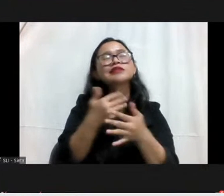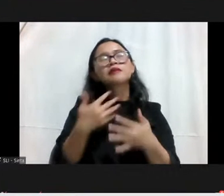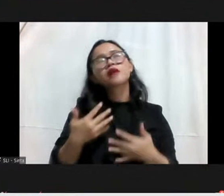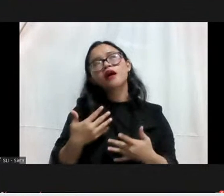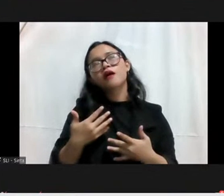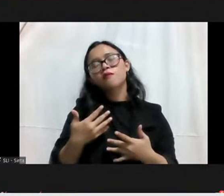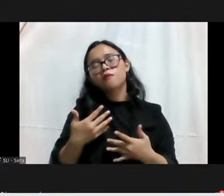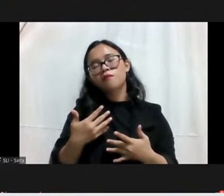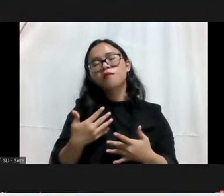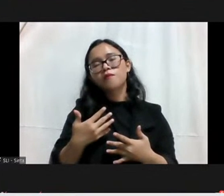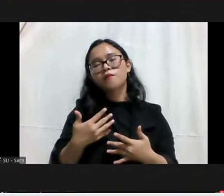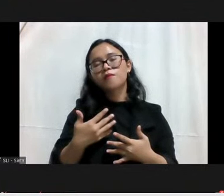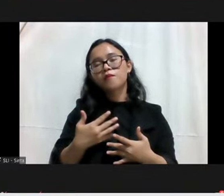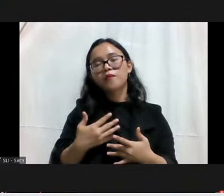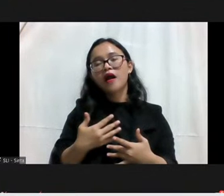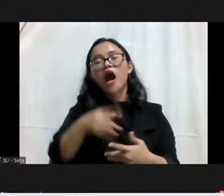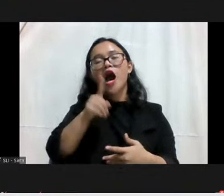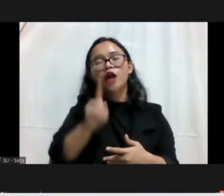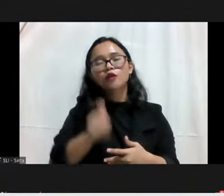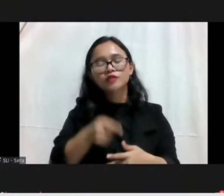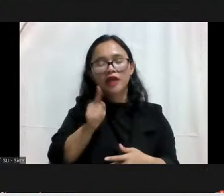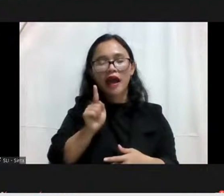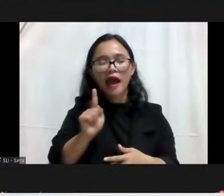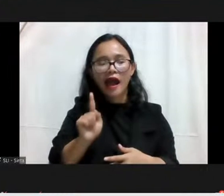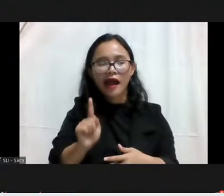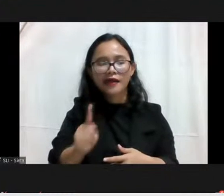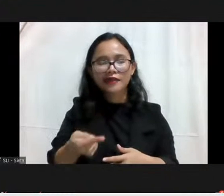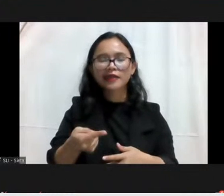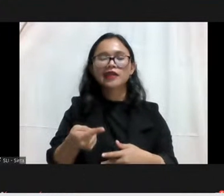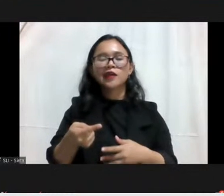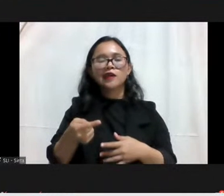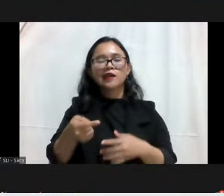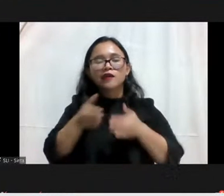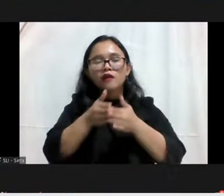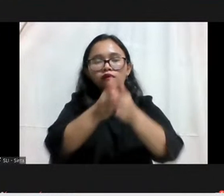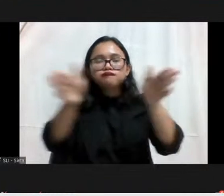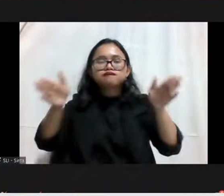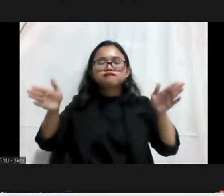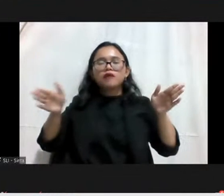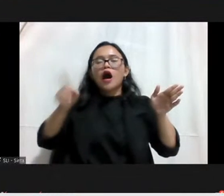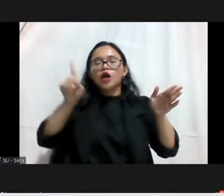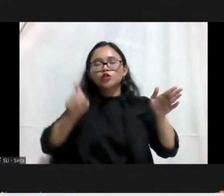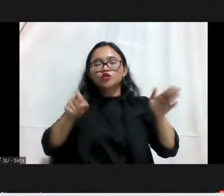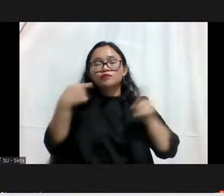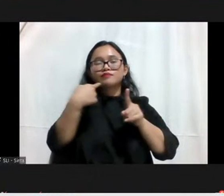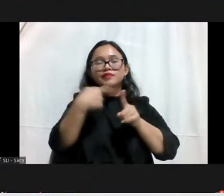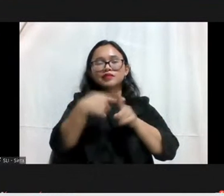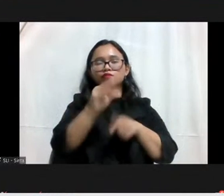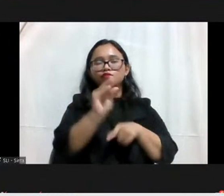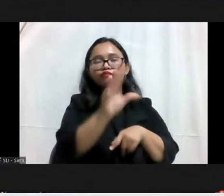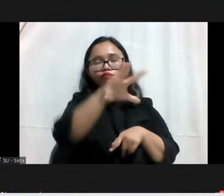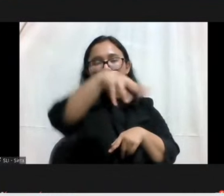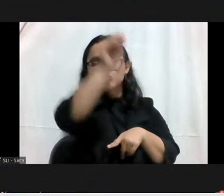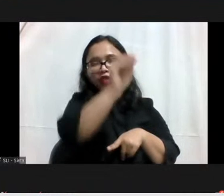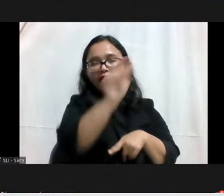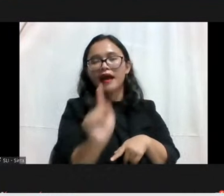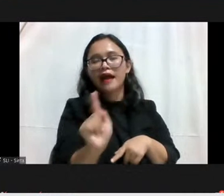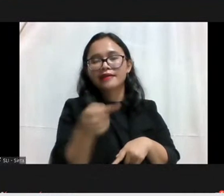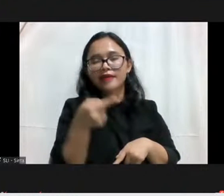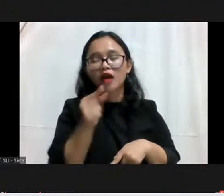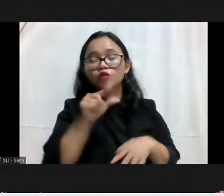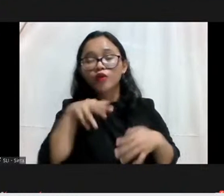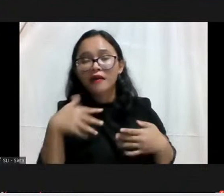governance yang lebih polisentrik lebih terdesentralisasi gitu ya sehingga kita membuka ruang bagi upaya upaya